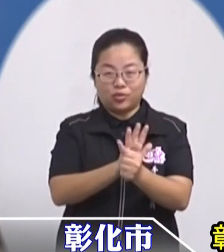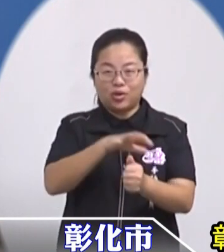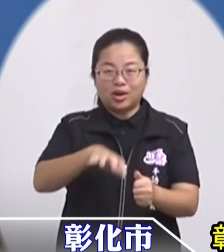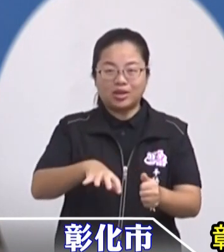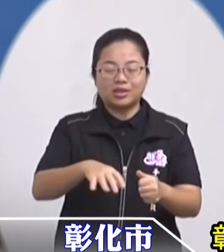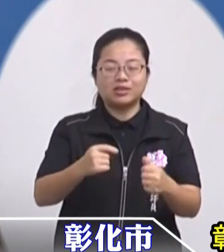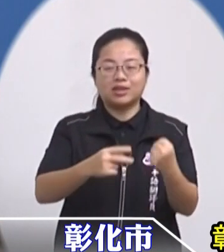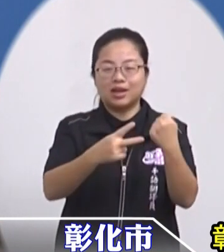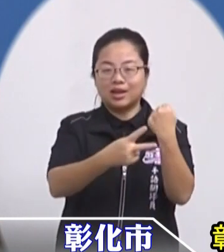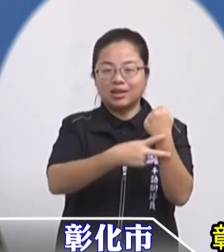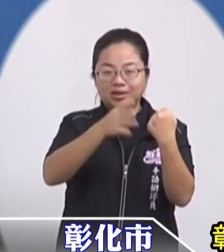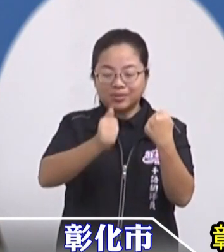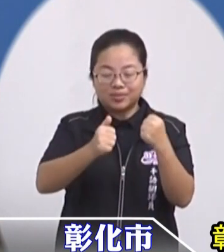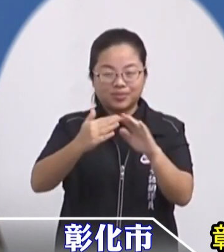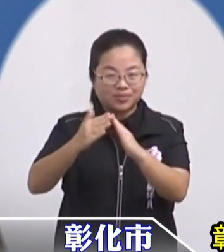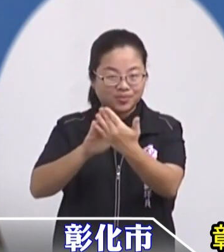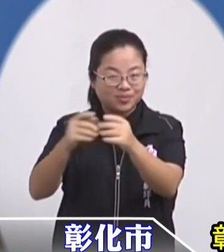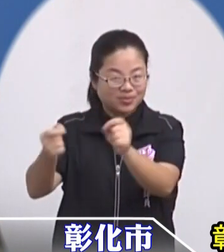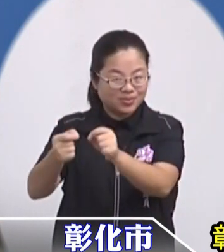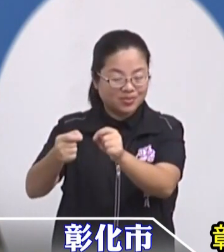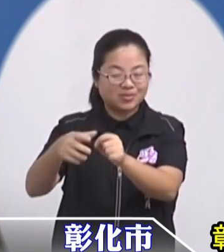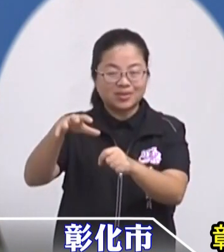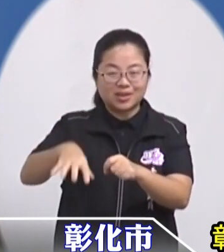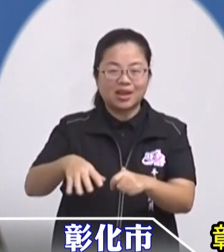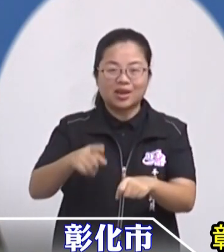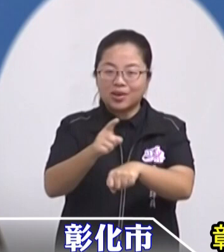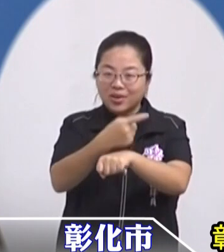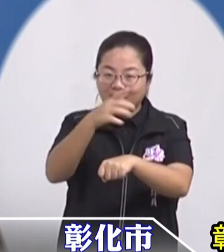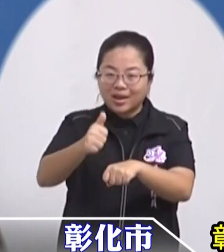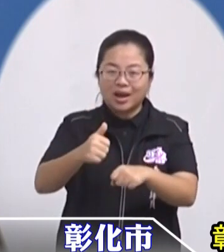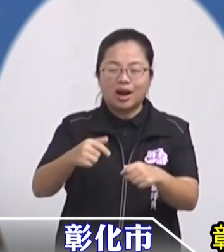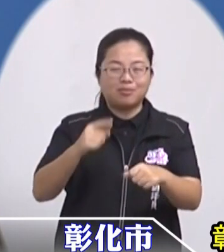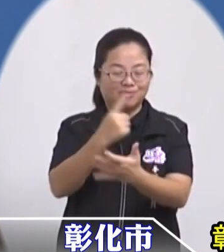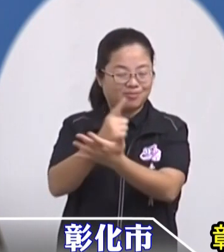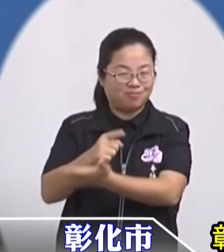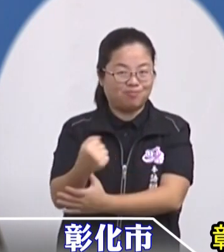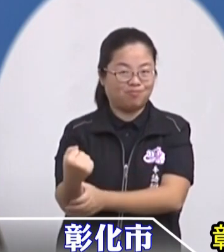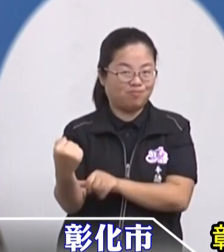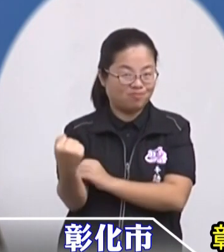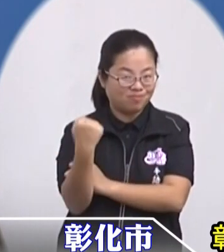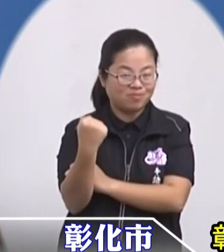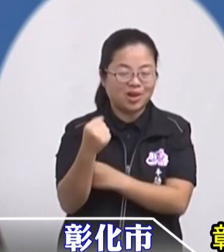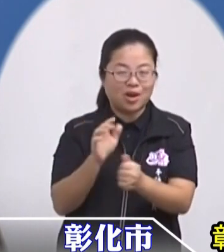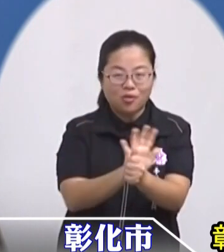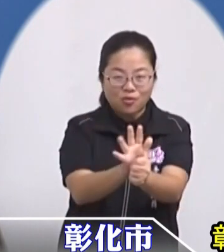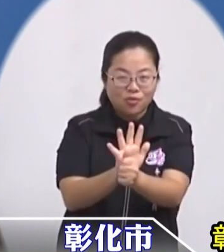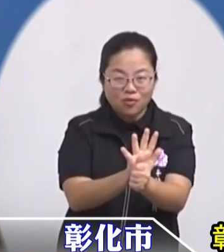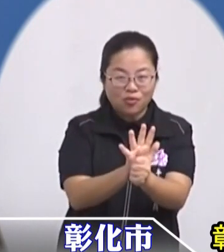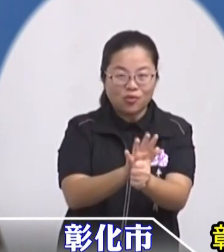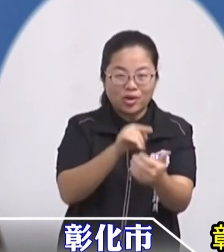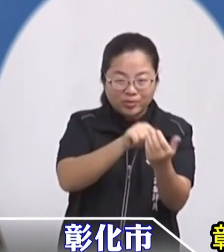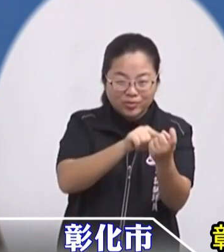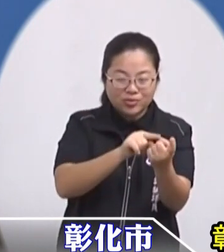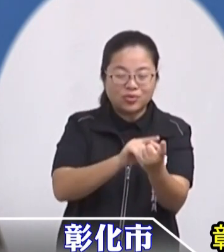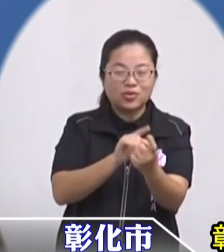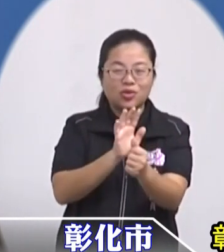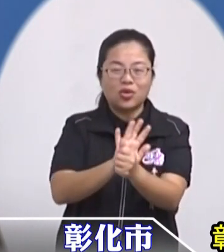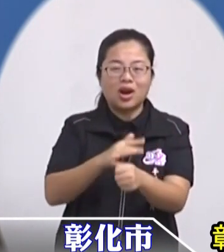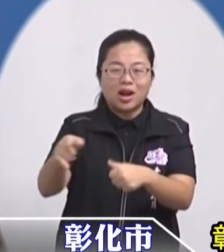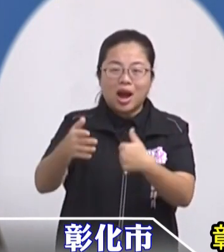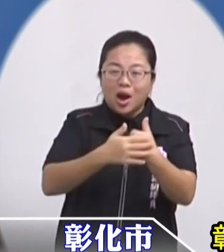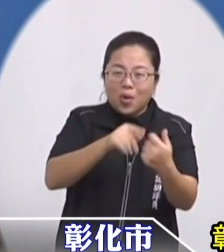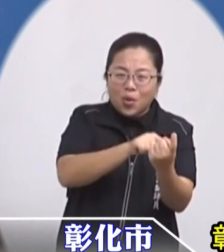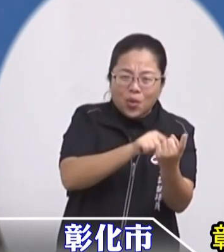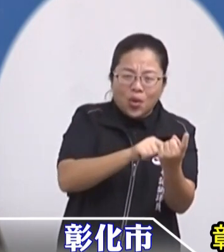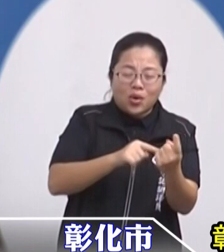传理长办公处以外，哦，我知真济传理长哈，用足认真去替大家当面来饲哈，嘛足侪乡亲哦讲，啊你家饲